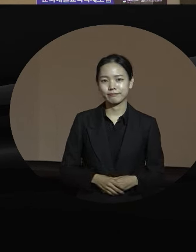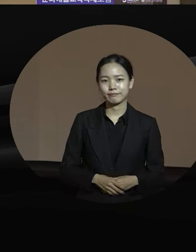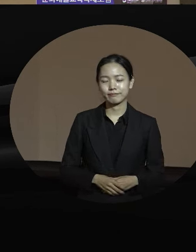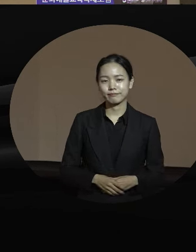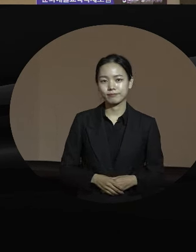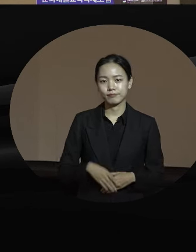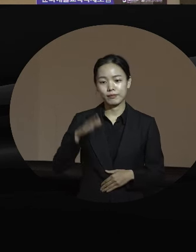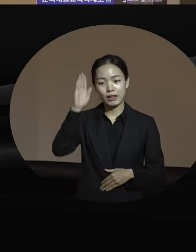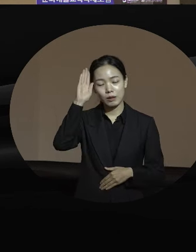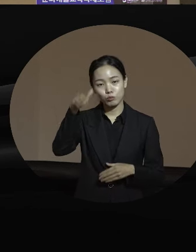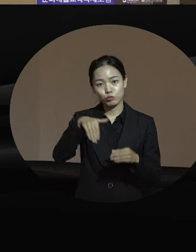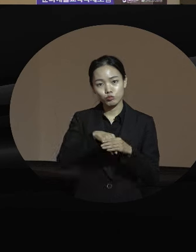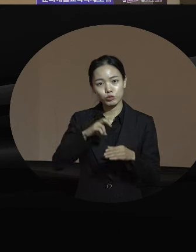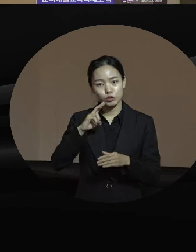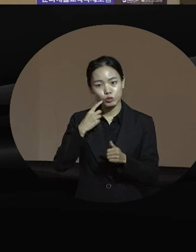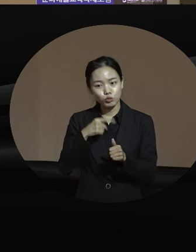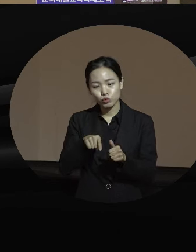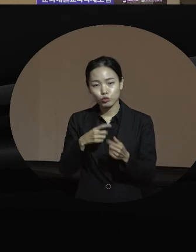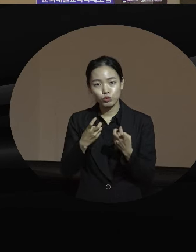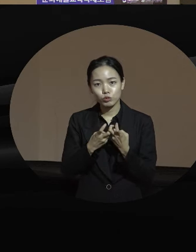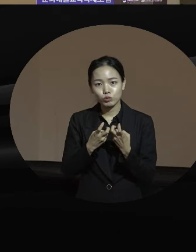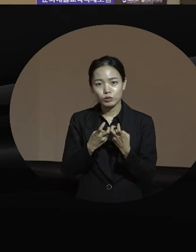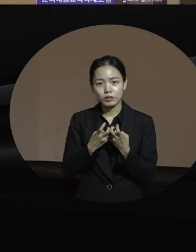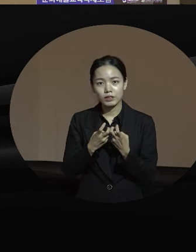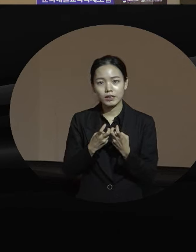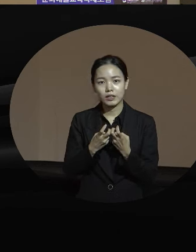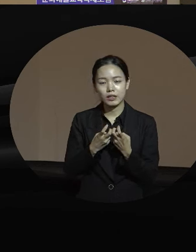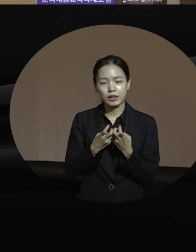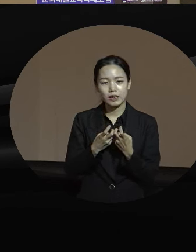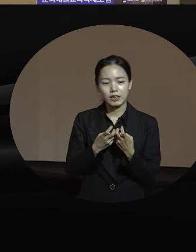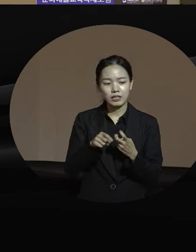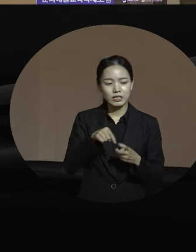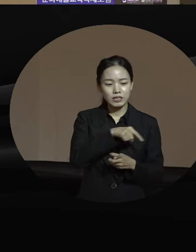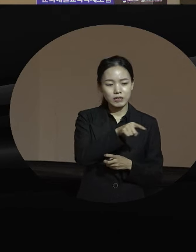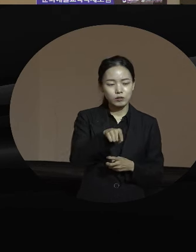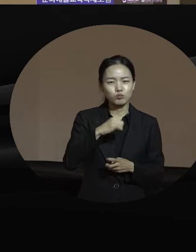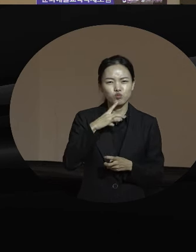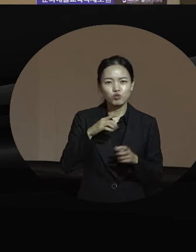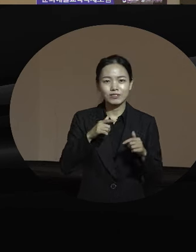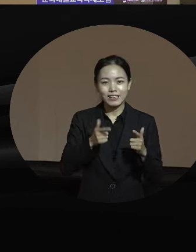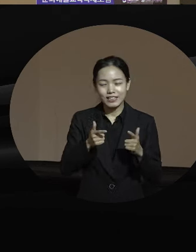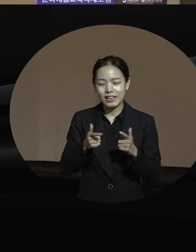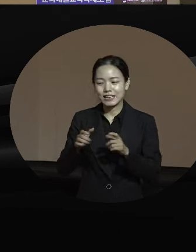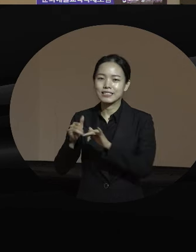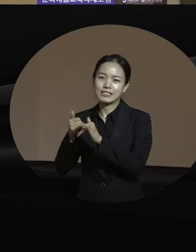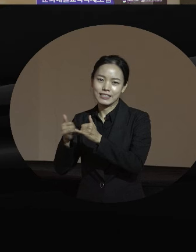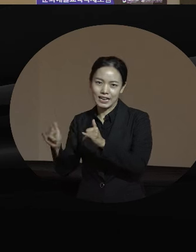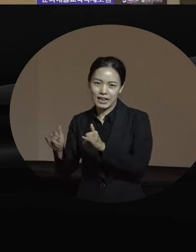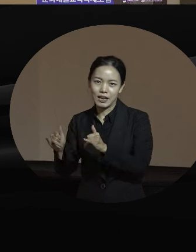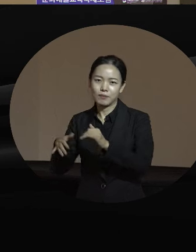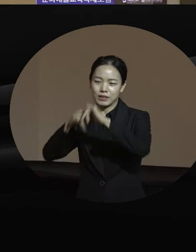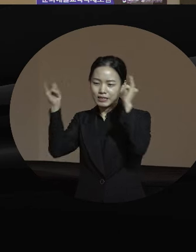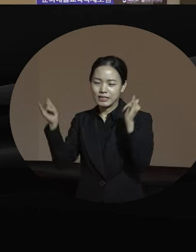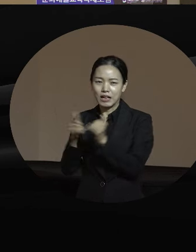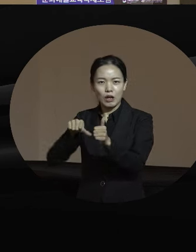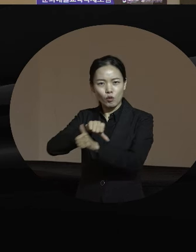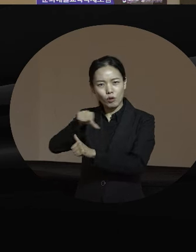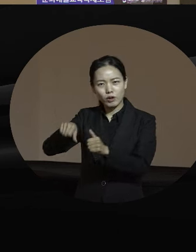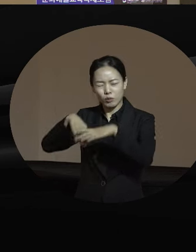따라서 앞으로의 문화예술 교육은 문화예술과 교육 영역을 뛰어넘어서 인간과 사회환경을 둘러싼 모든 주제가